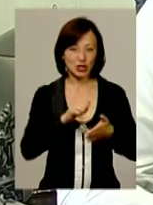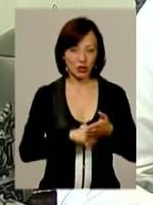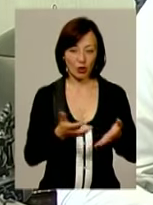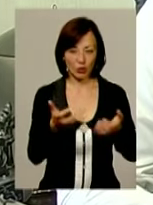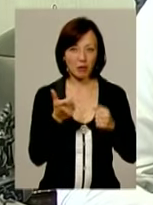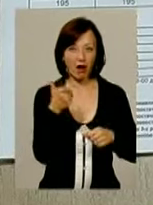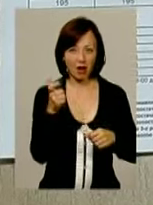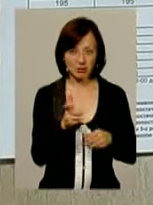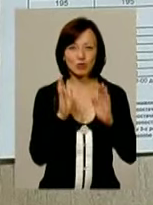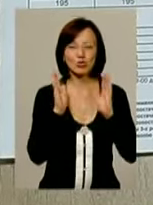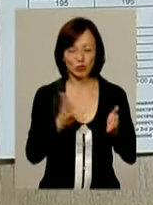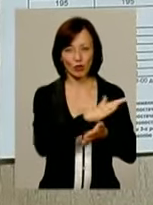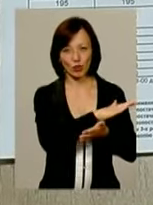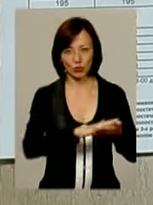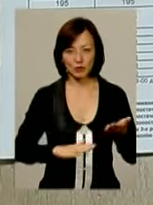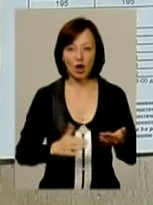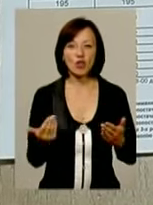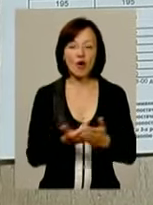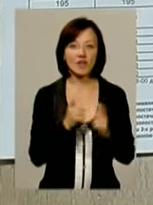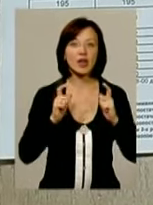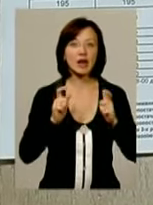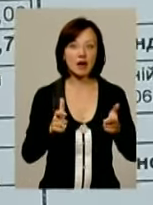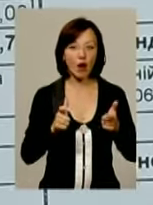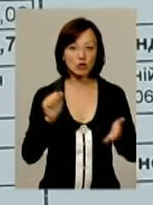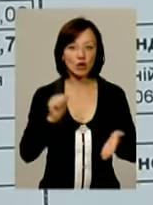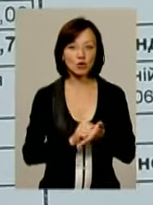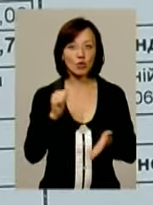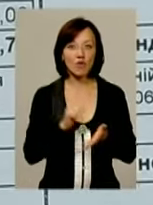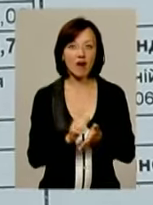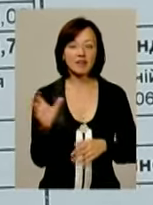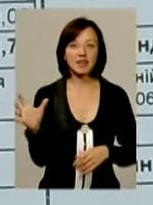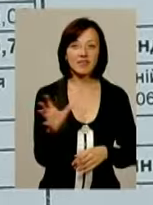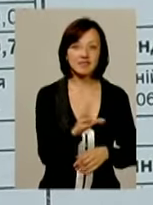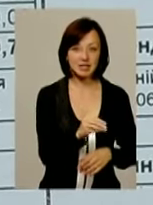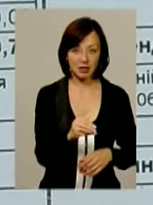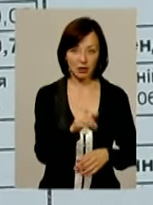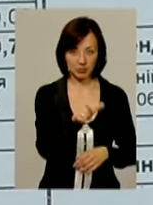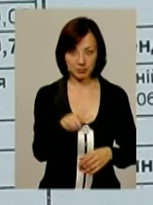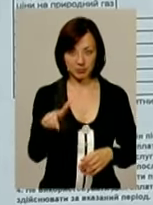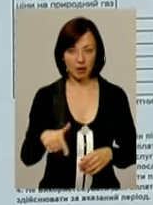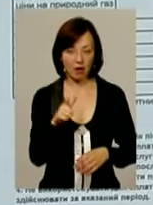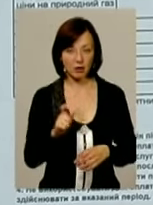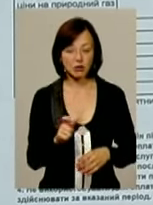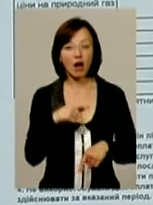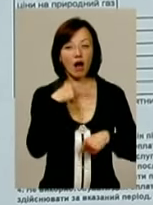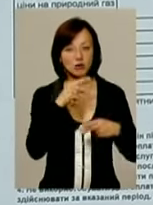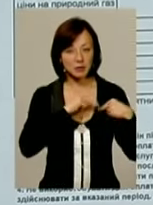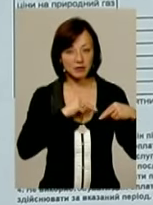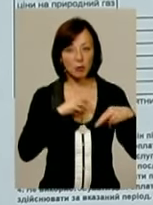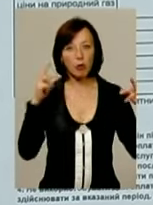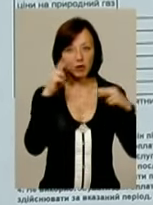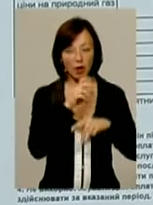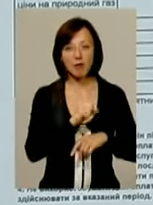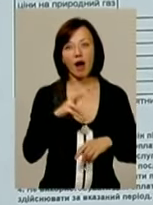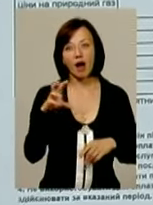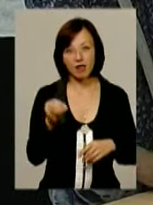з газопостачання. Нові рахунки газопостачальник надрукував для всіх споживачів блакитного палива. Газівники кажуть, хоч і з помилками, але